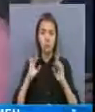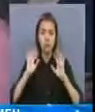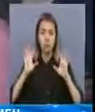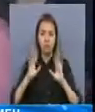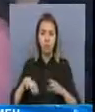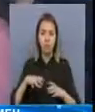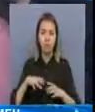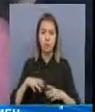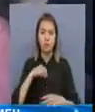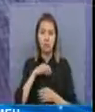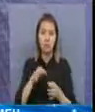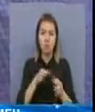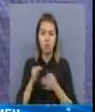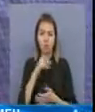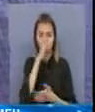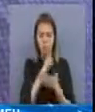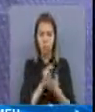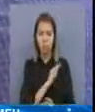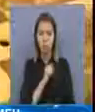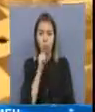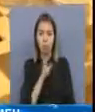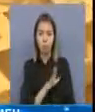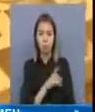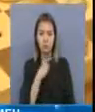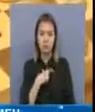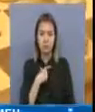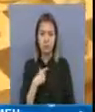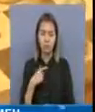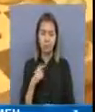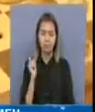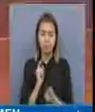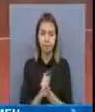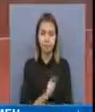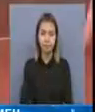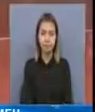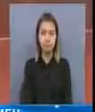Волейболдан, дойбы мен шахматтан мемлекеттік қызметкерлер бақтарын сынап жарыс алаңына шықты.